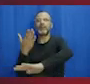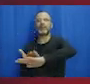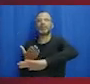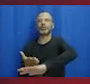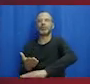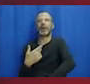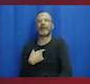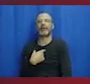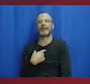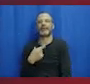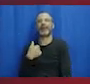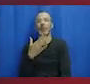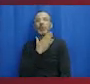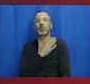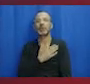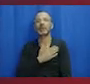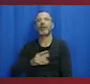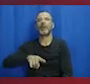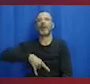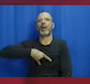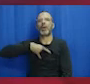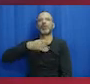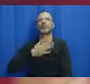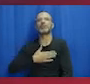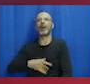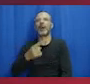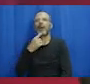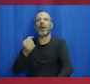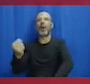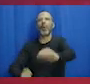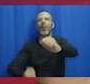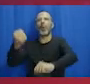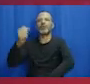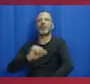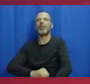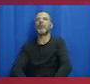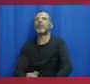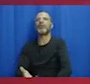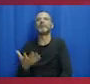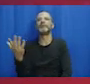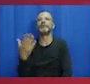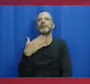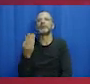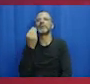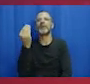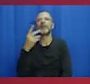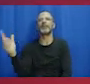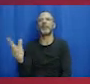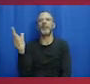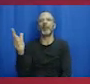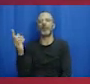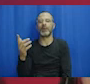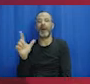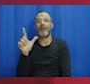الثقافه الماديه، انا اريد ان اعيش، انا اريد ان اركب سياره، ان اعمر، ان تكون عندي شماتها وكذا وكذا.